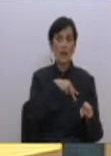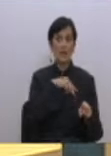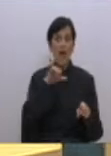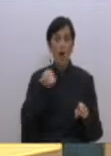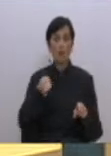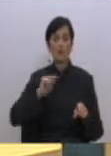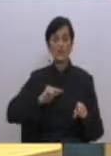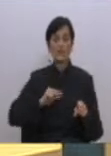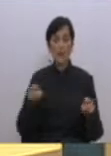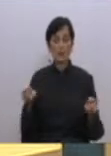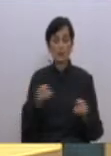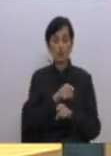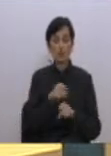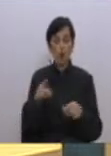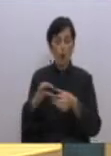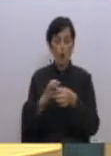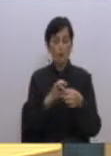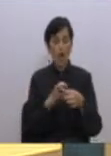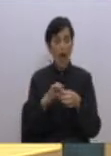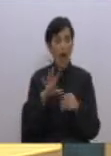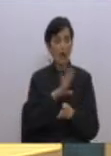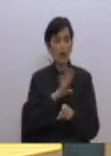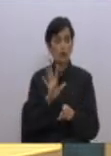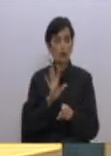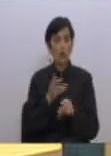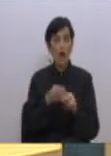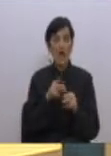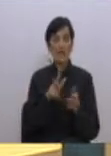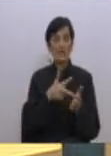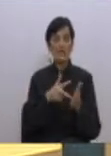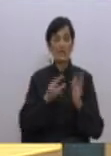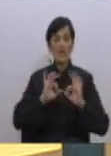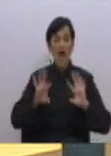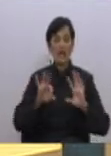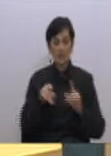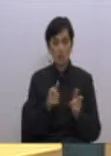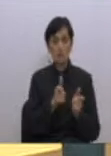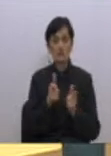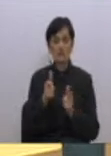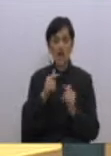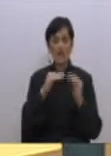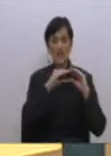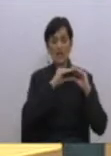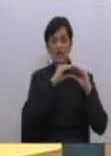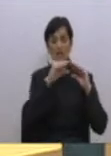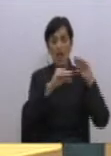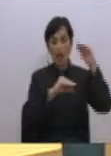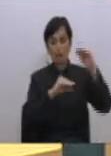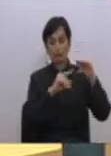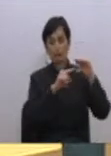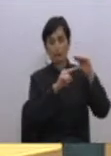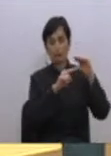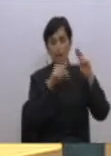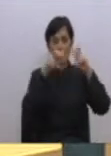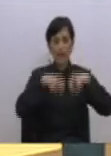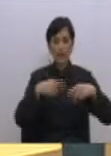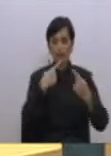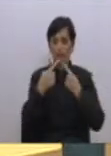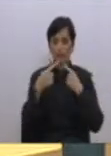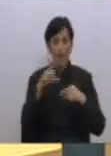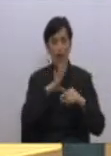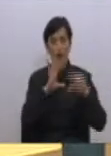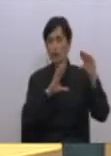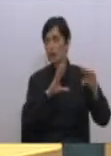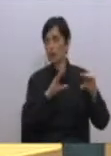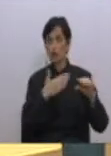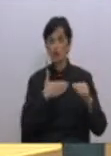აუდიტის სამსახურს შორის. Ანუ ეს ანგარიშები მზადდებოდა და იდო თაროზე. Ამას არავინ არ ეხილავდა. Ჩვენ